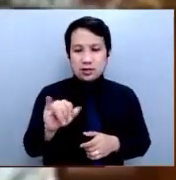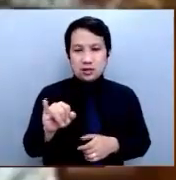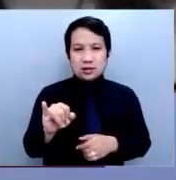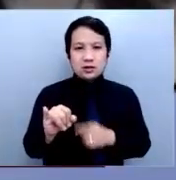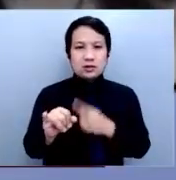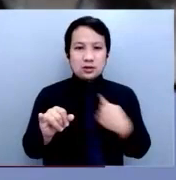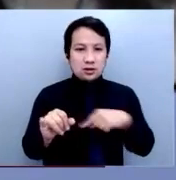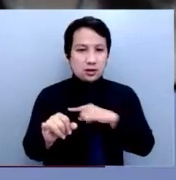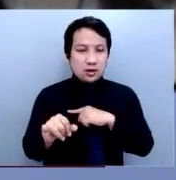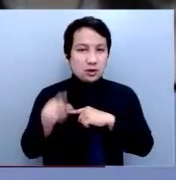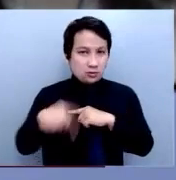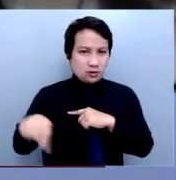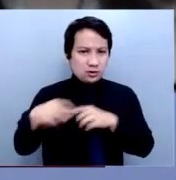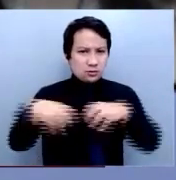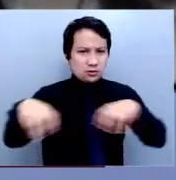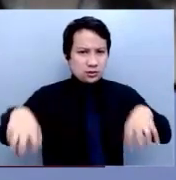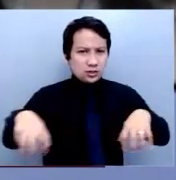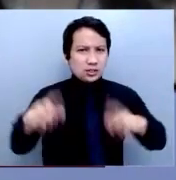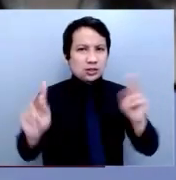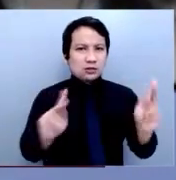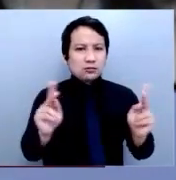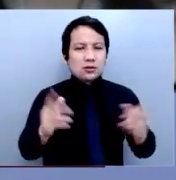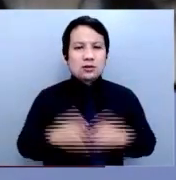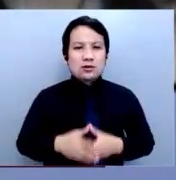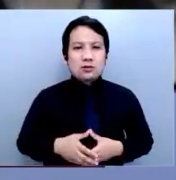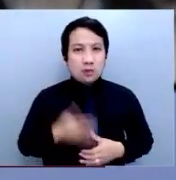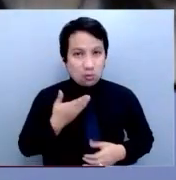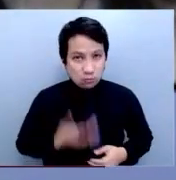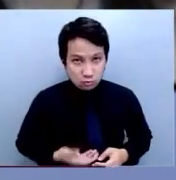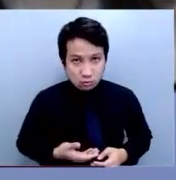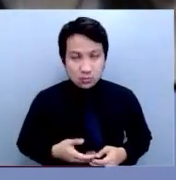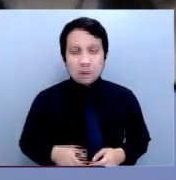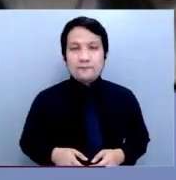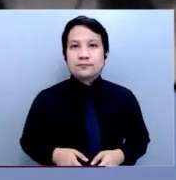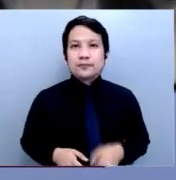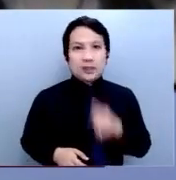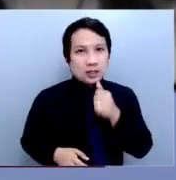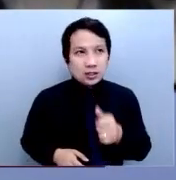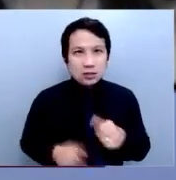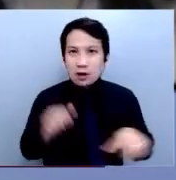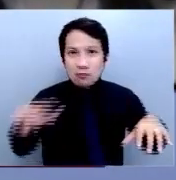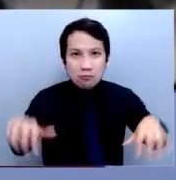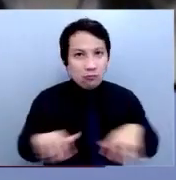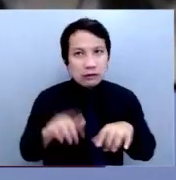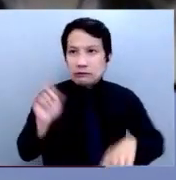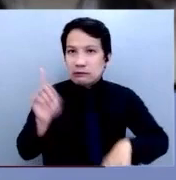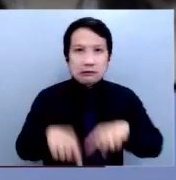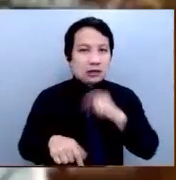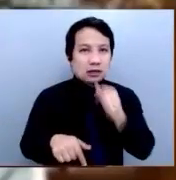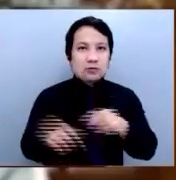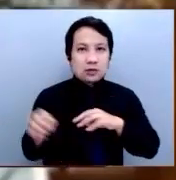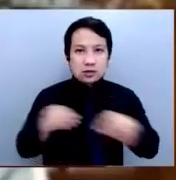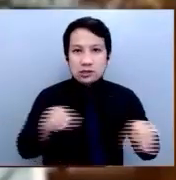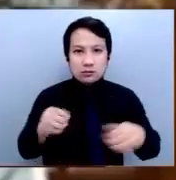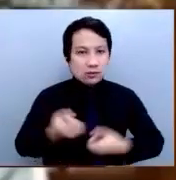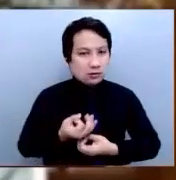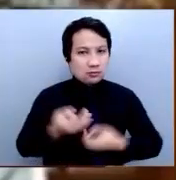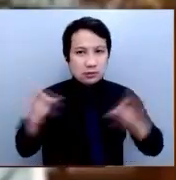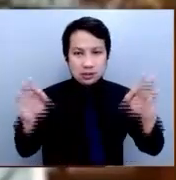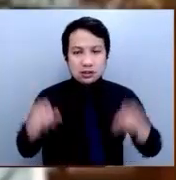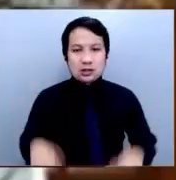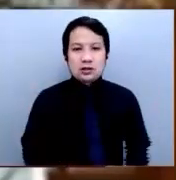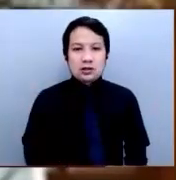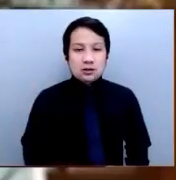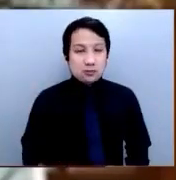neighbors are. Hirap na yung tao nagugutom, hindi makapaghanap buhay, hindi makagalaw freely. And still,